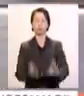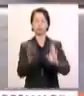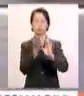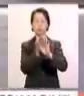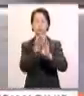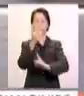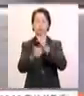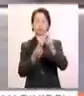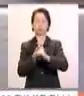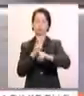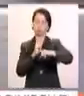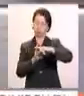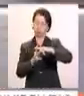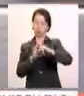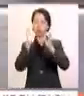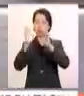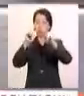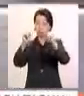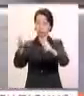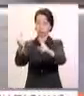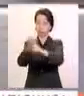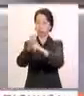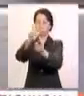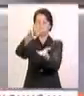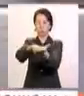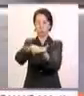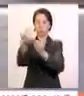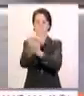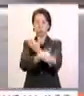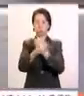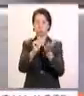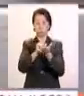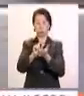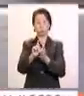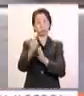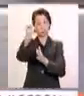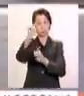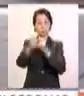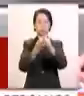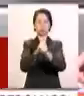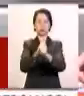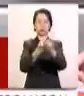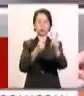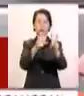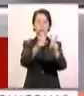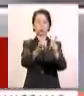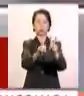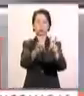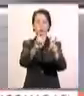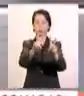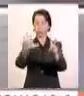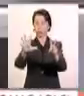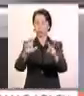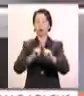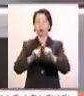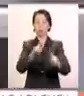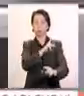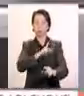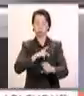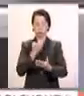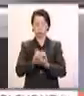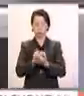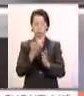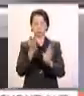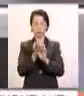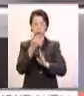Bank Dunia optimis Malaysia mampu mencapai status negara berpendapatan tinggi menjelang 2025. Namun menurut Ketua Ekonomi Bank